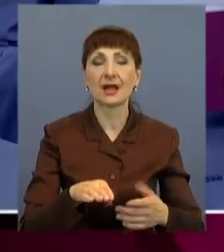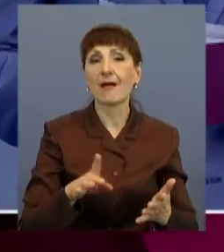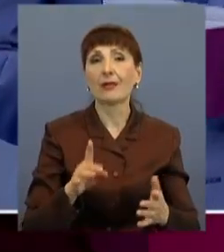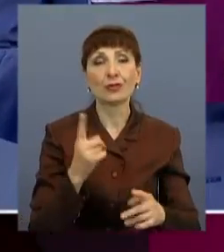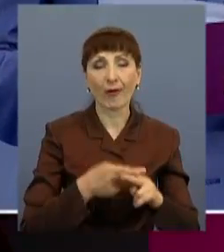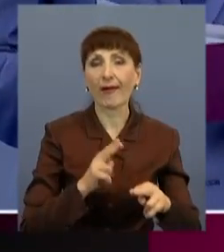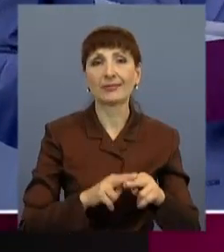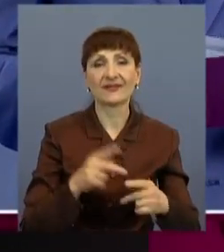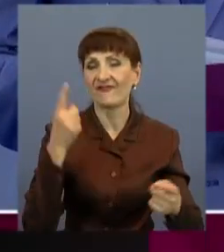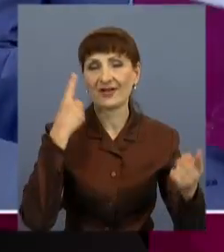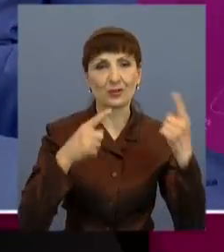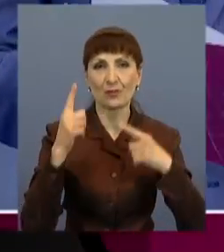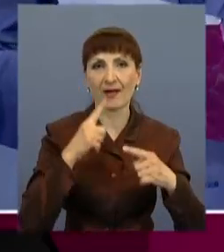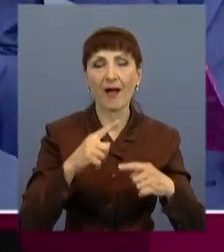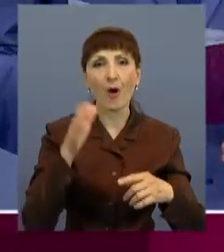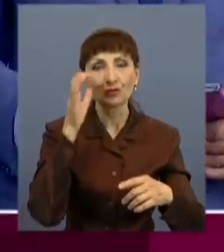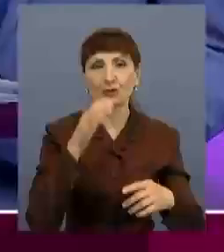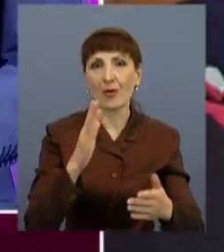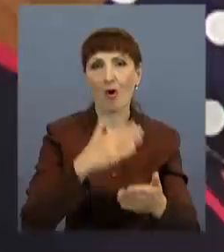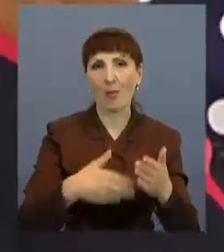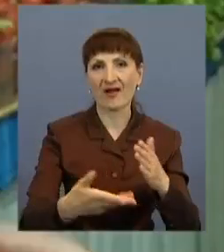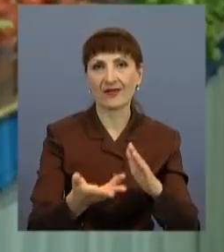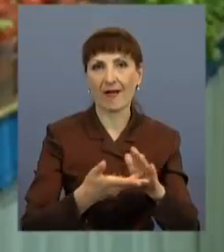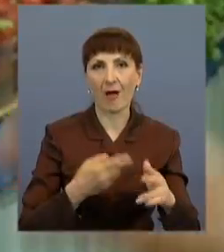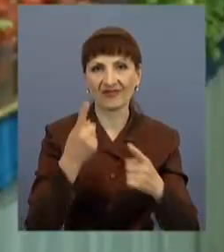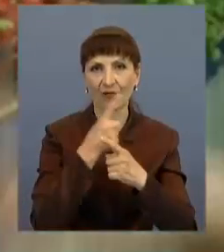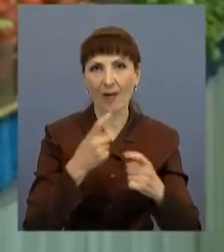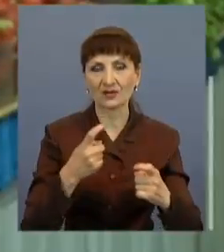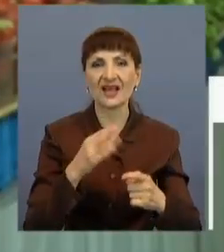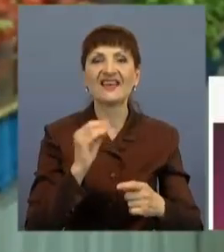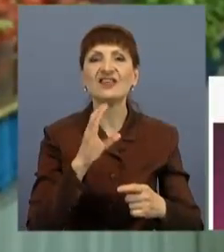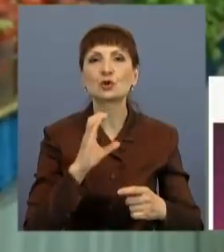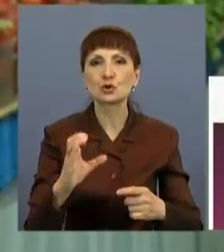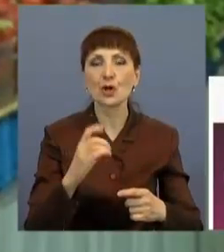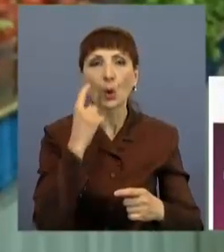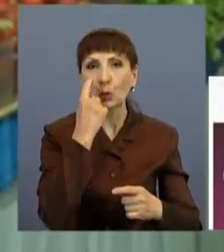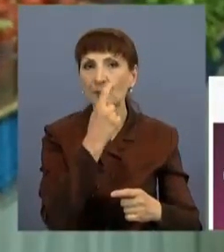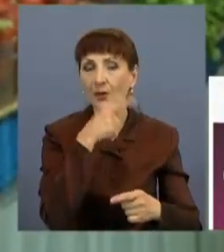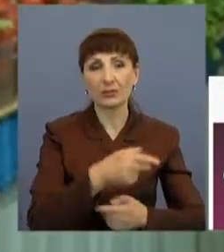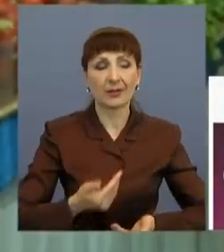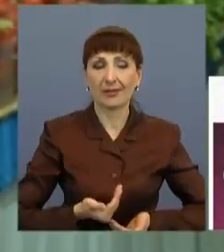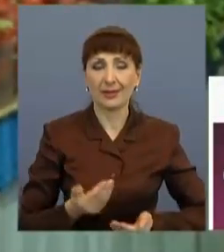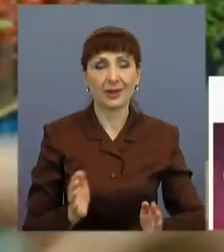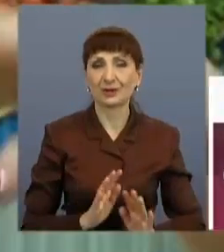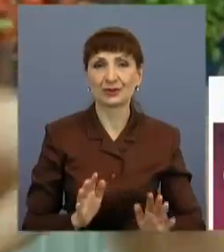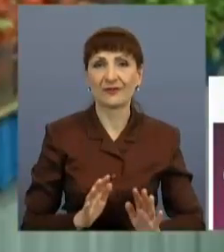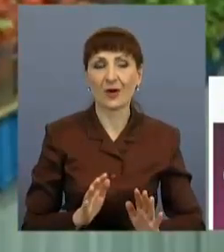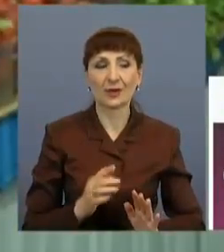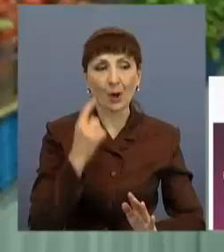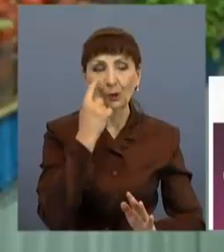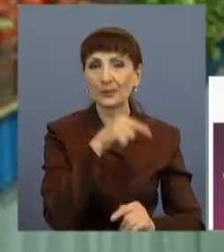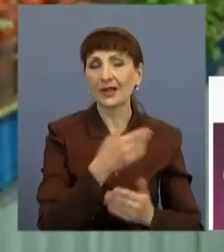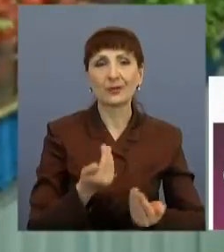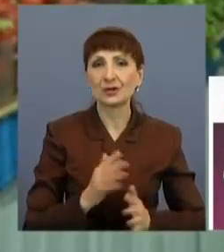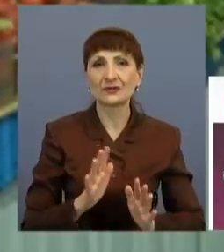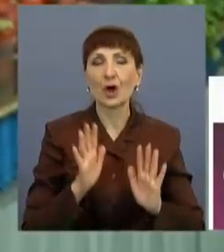и этот домысел эксперты опровергают. Вирус клубники не живет. Она клубника не живет,